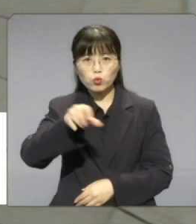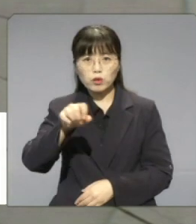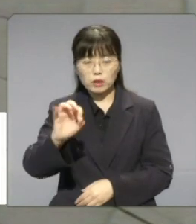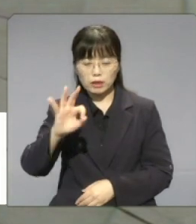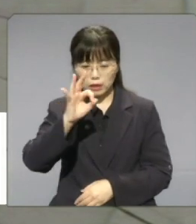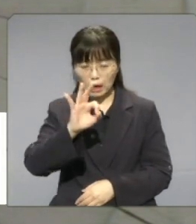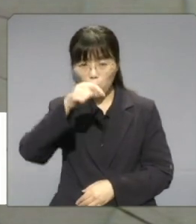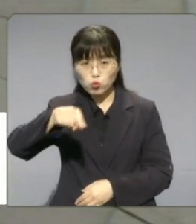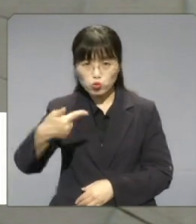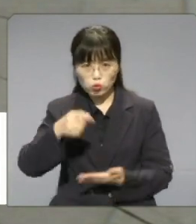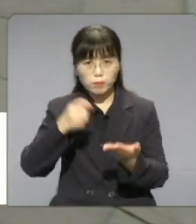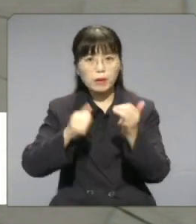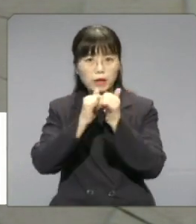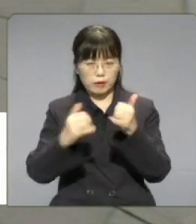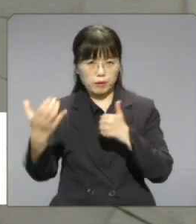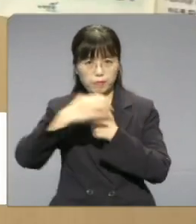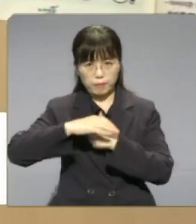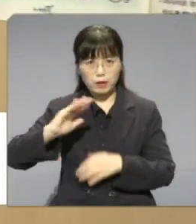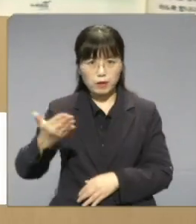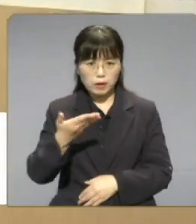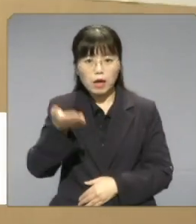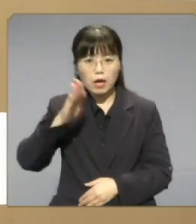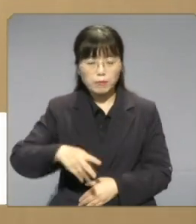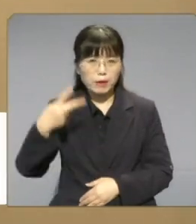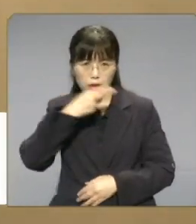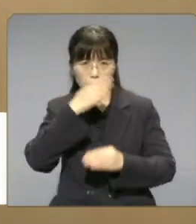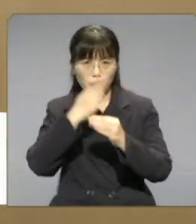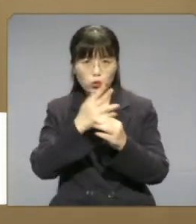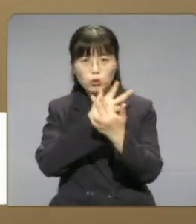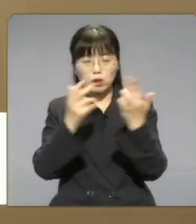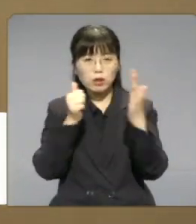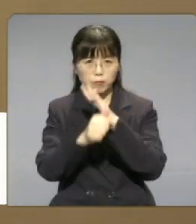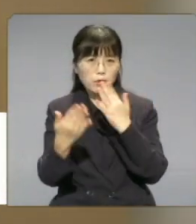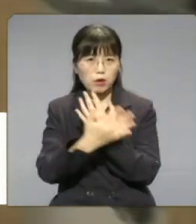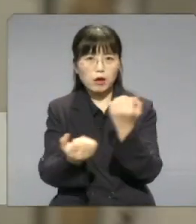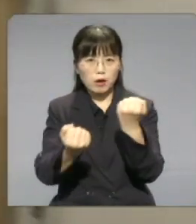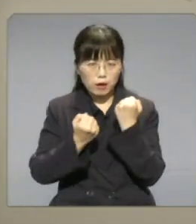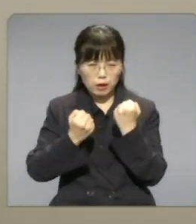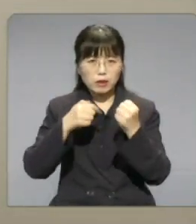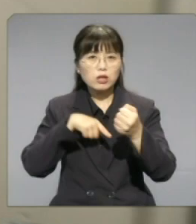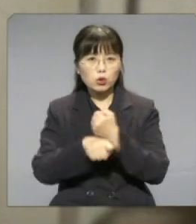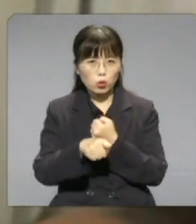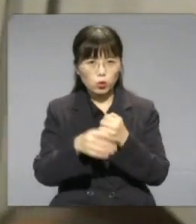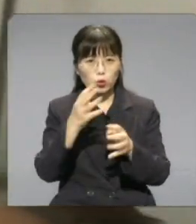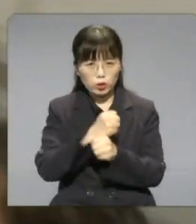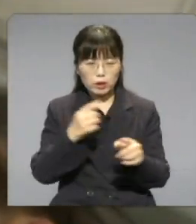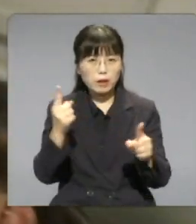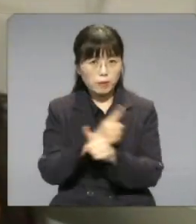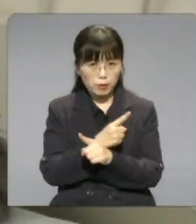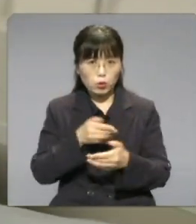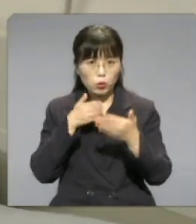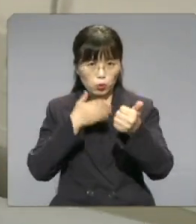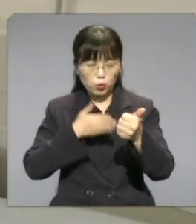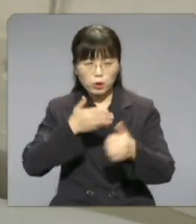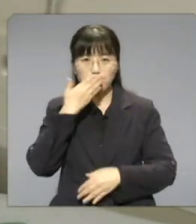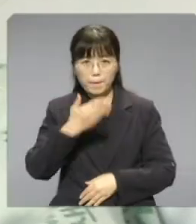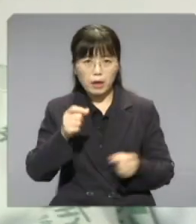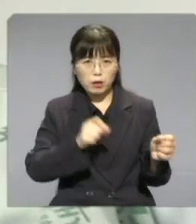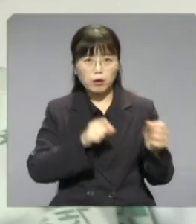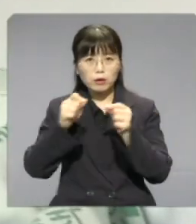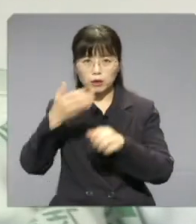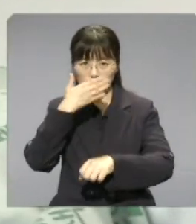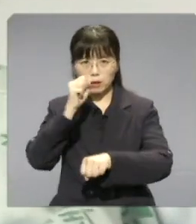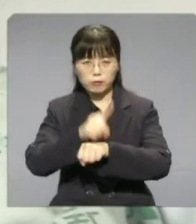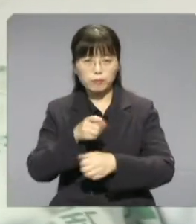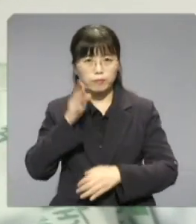전담 부장판사가 맡습니다 다만 단식 중인이 대표가 건강 상태를 이유로 길 변경을 요청할 수 있어 연기